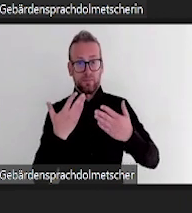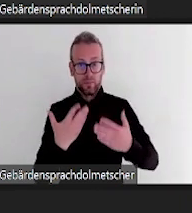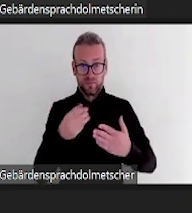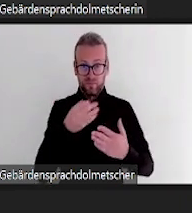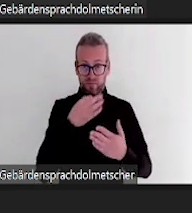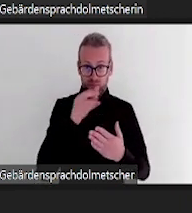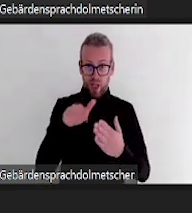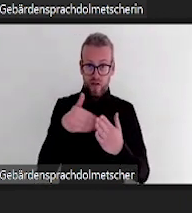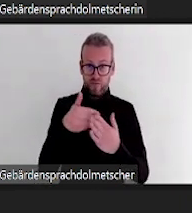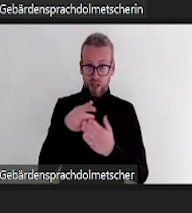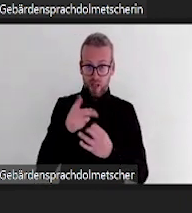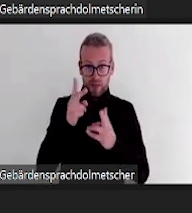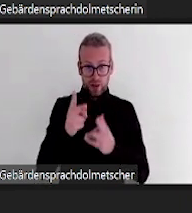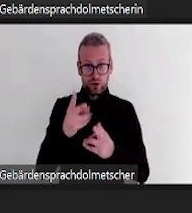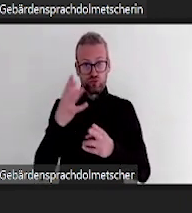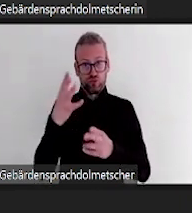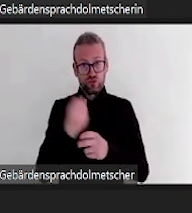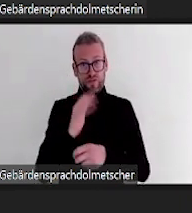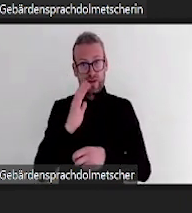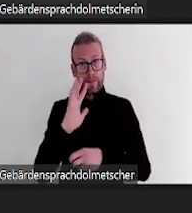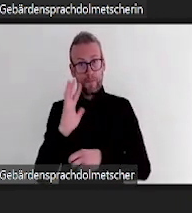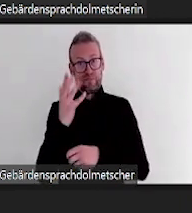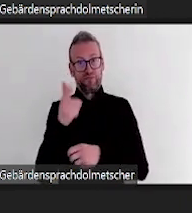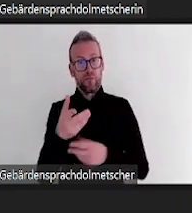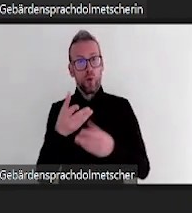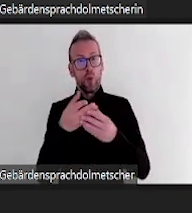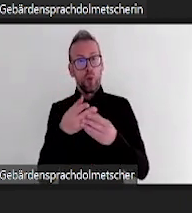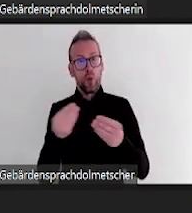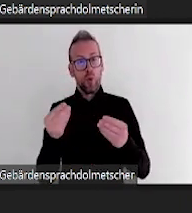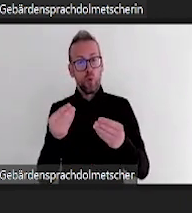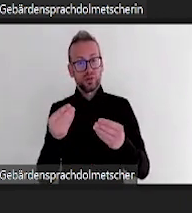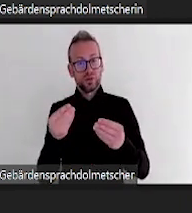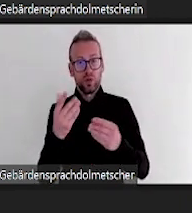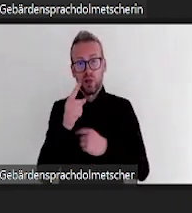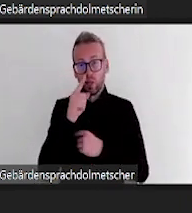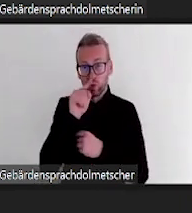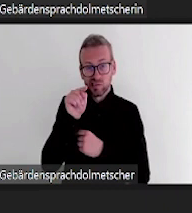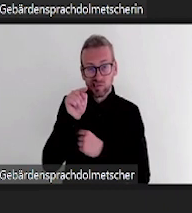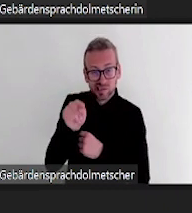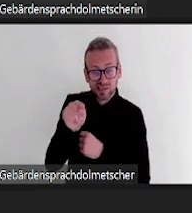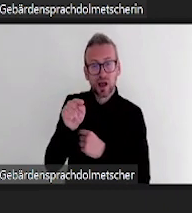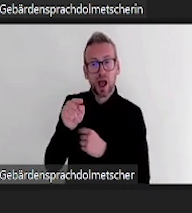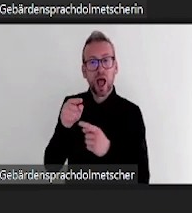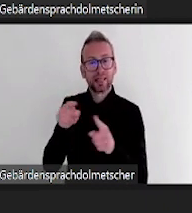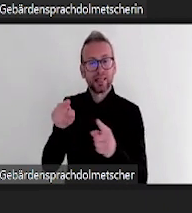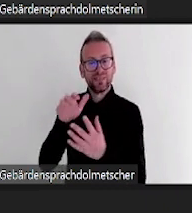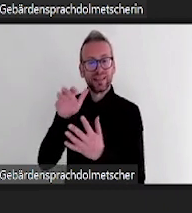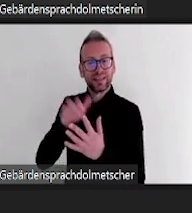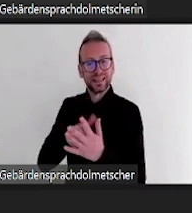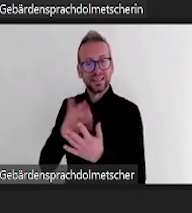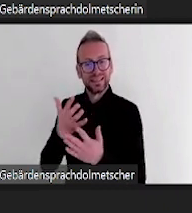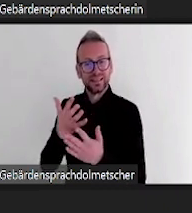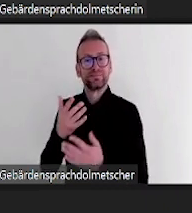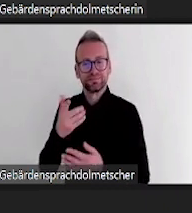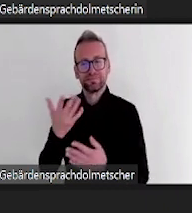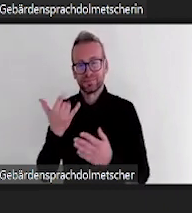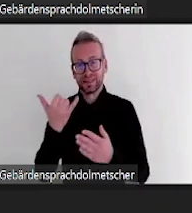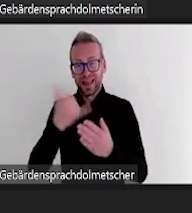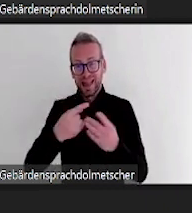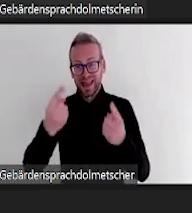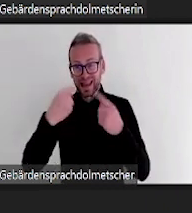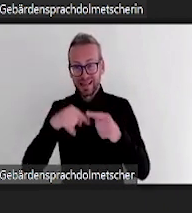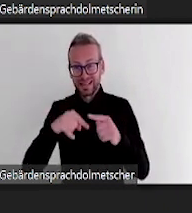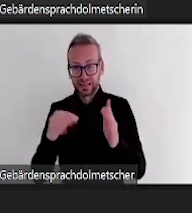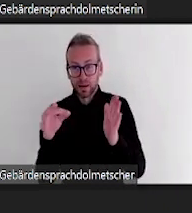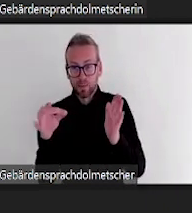eines Moodle-Kurs, wie auch immer, zu nochmal zu schauen, naja, welche Informationen gibt es? Gibt es vorher möglicherweise schon eine ausführliche